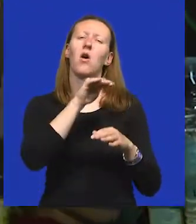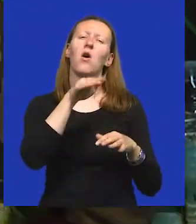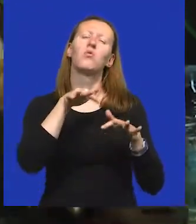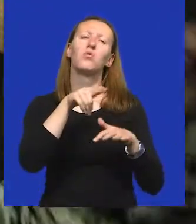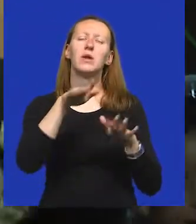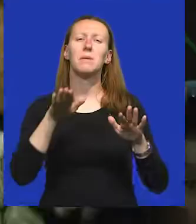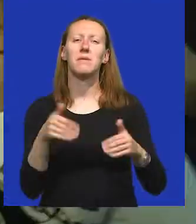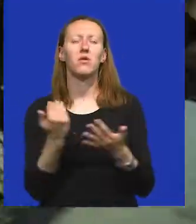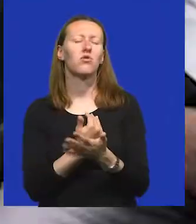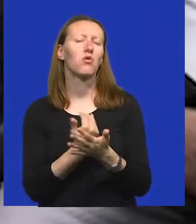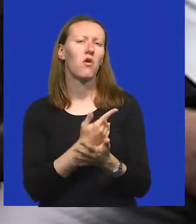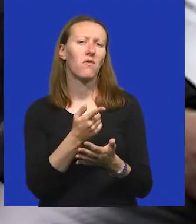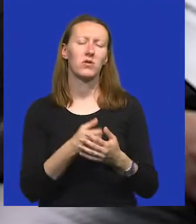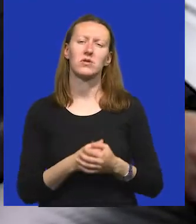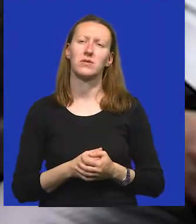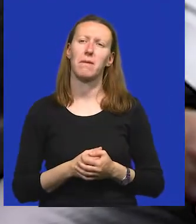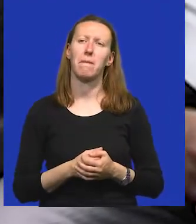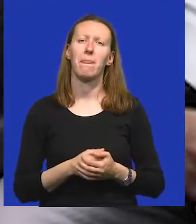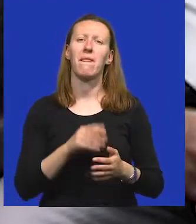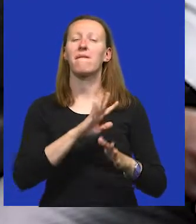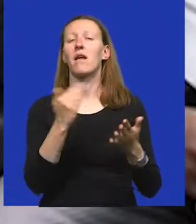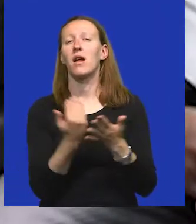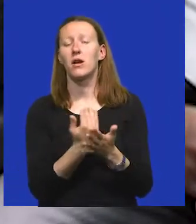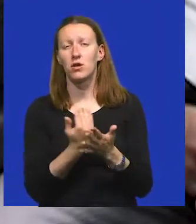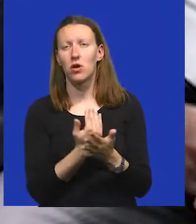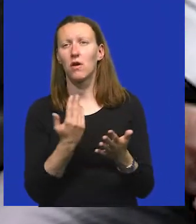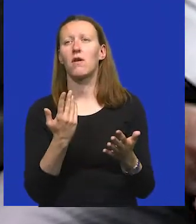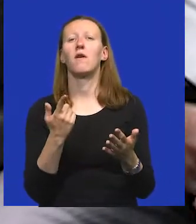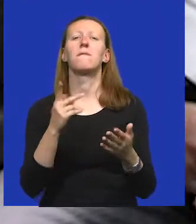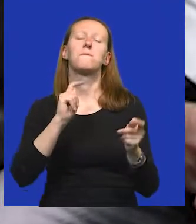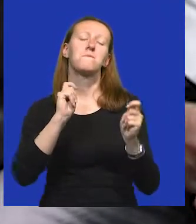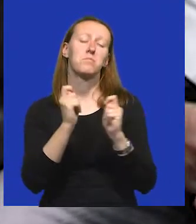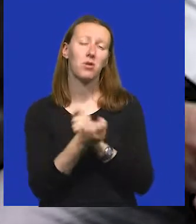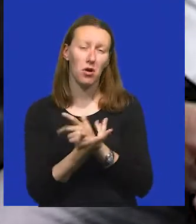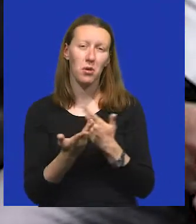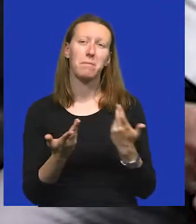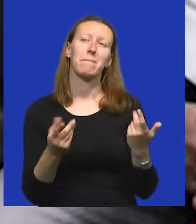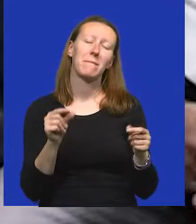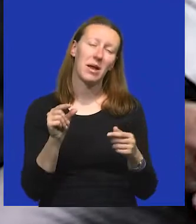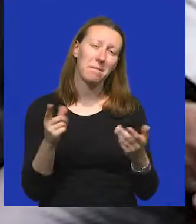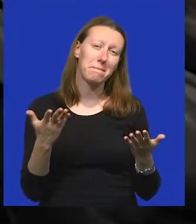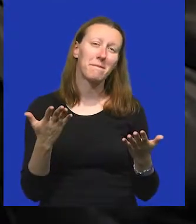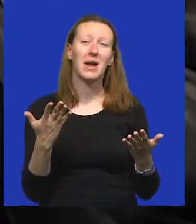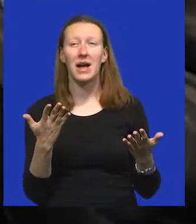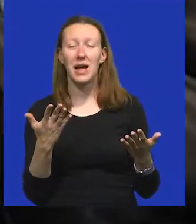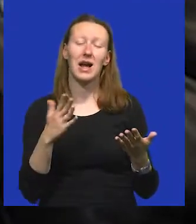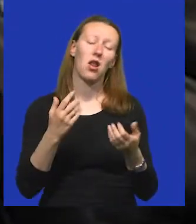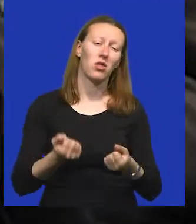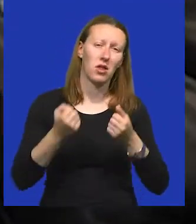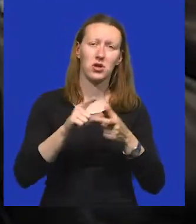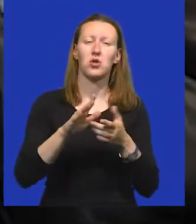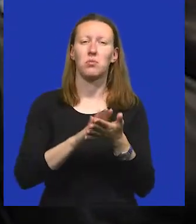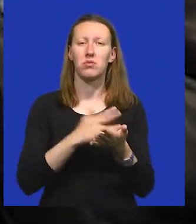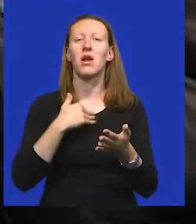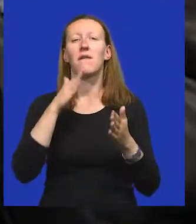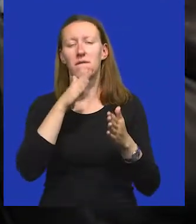accettano i cittadini le novità? Come ogni novità portata dai cambiamenti, è un po' macchinosa all'inizio, ma